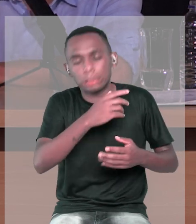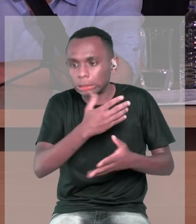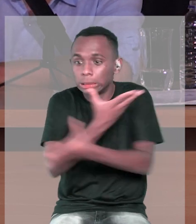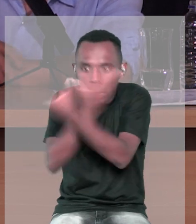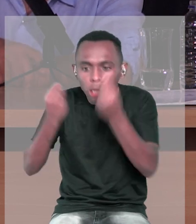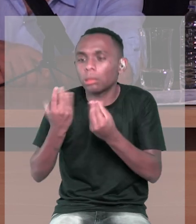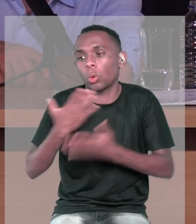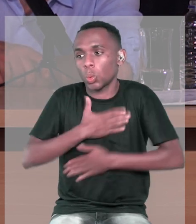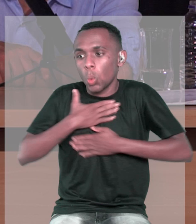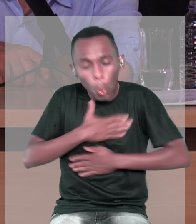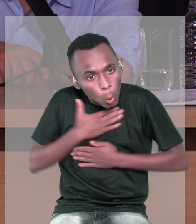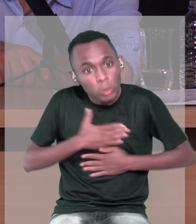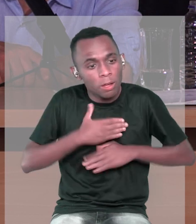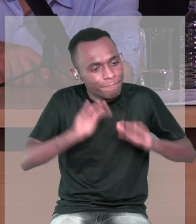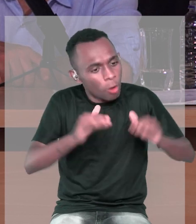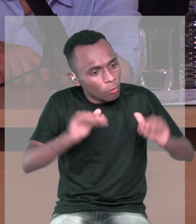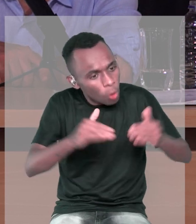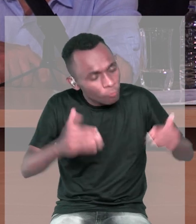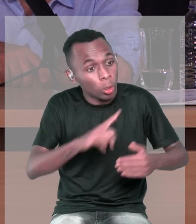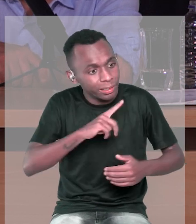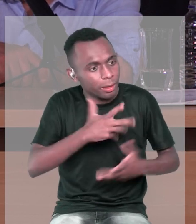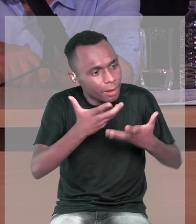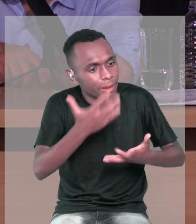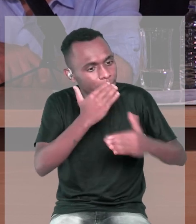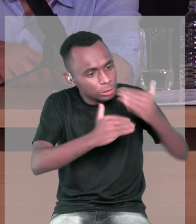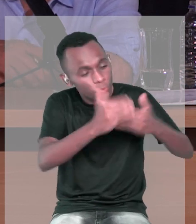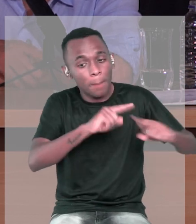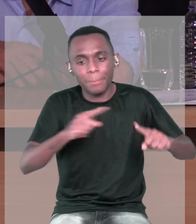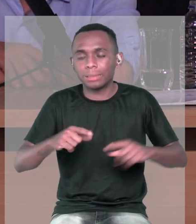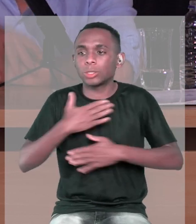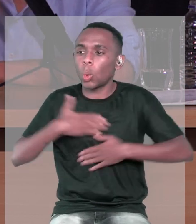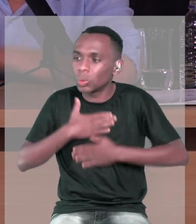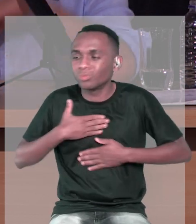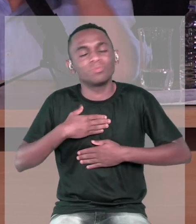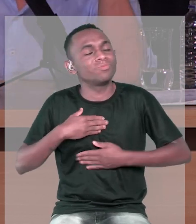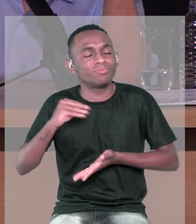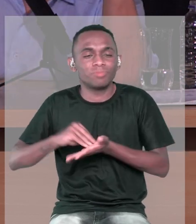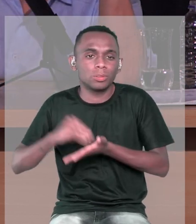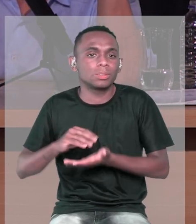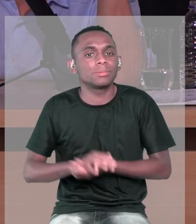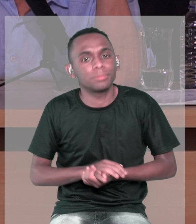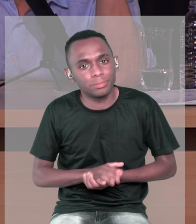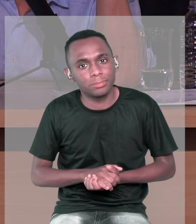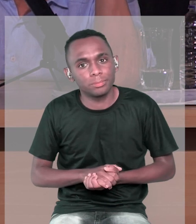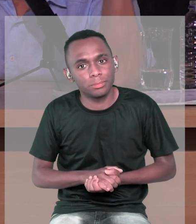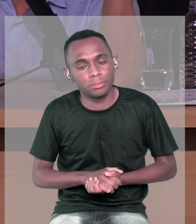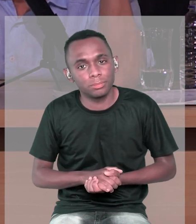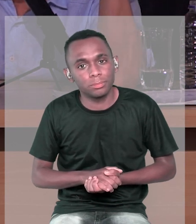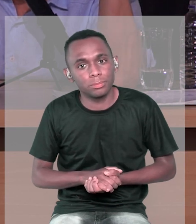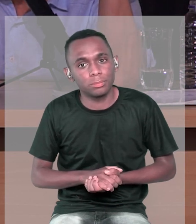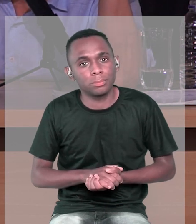Heureusement, en français comme en brésilien, on a gozo et plaisir. On a deux mots. Felizmente, a gente tem duas palavras em português e em francês,